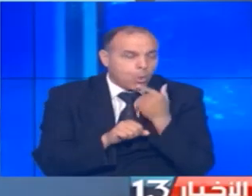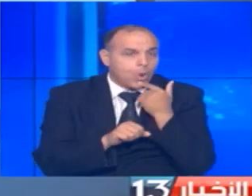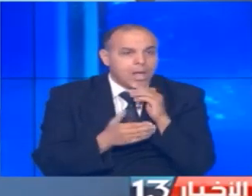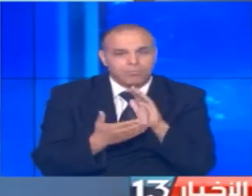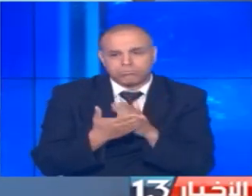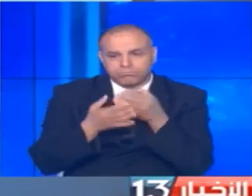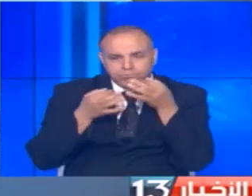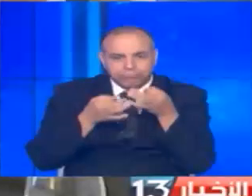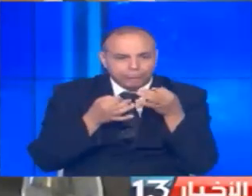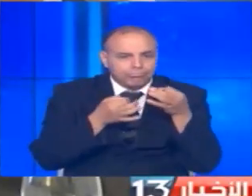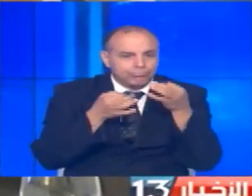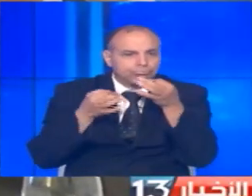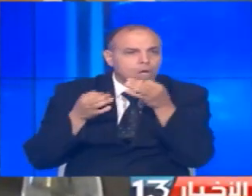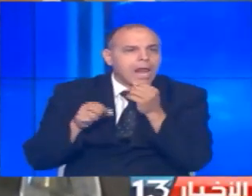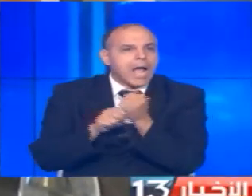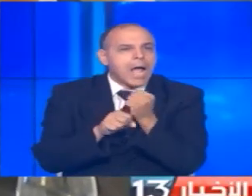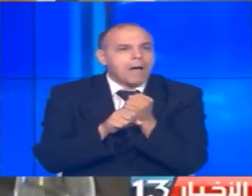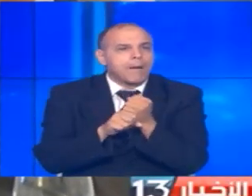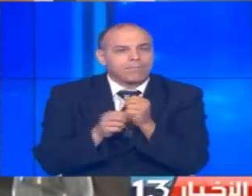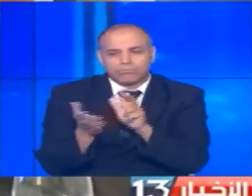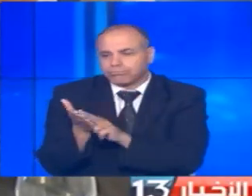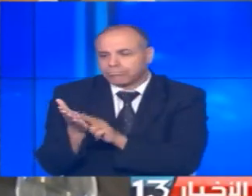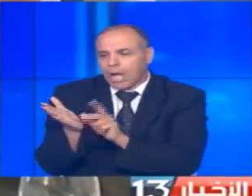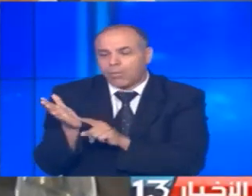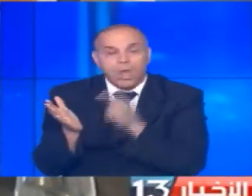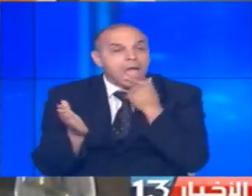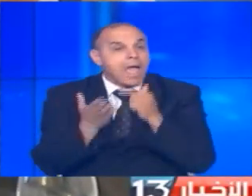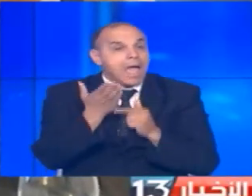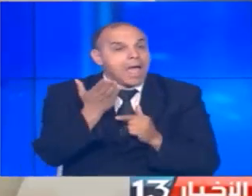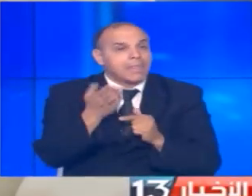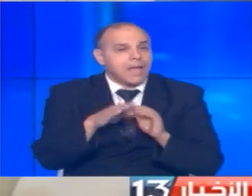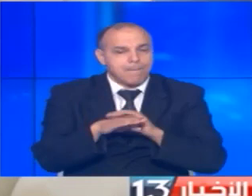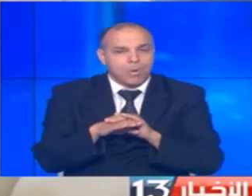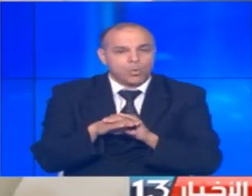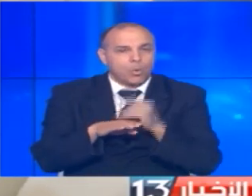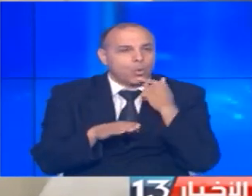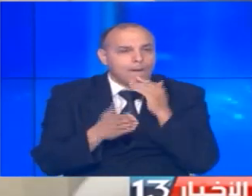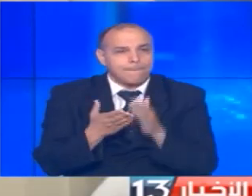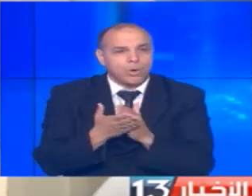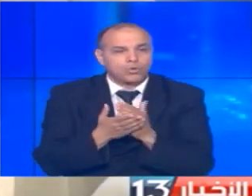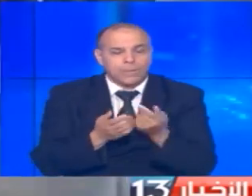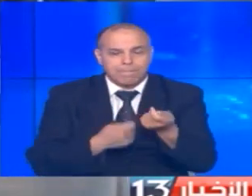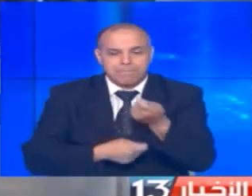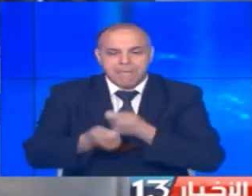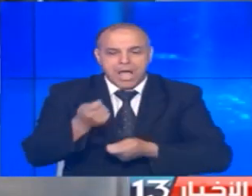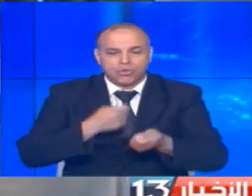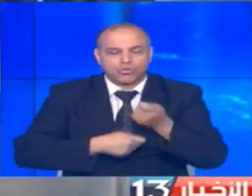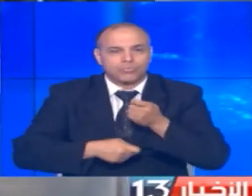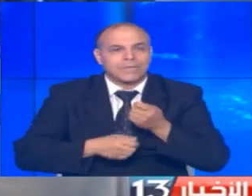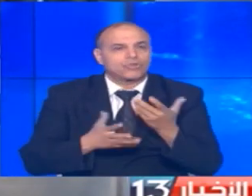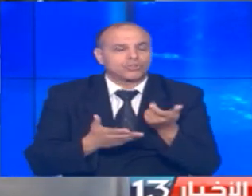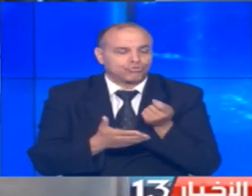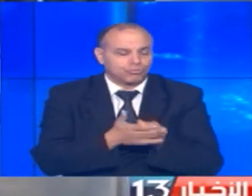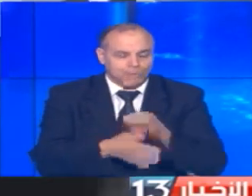تحدد الضوابط الأساسية لعملية التطبيق، خاصة فيما يتعلق بمشروع صفقات شراءات المستلزمات الطبية. فيما